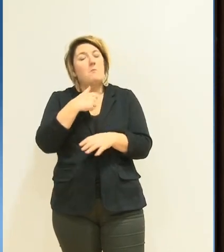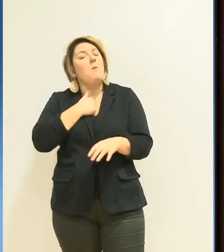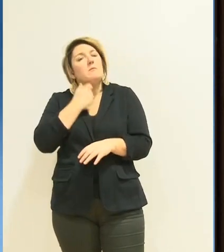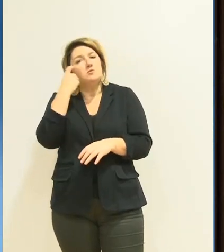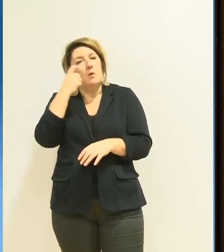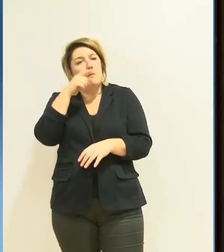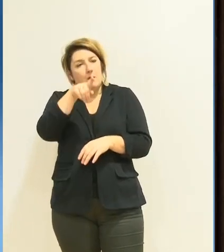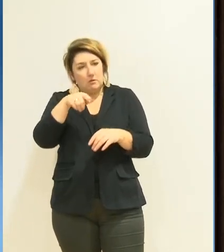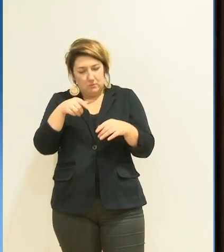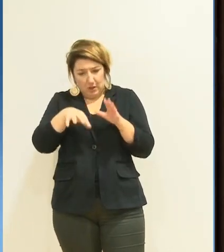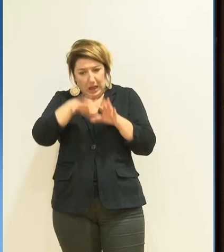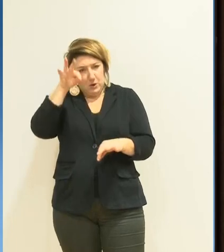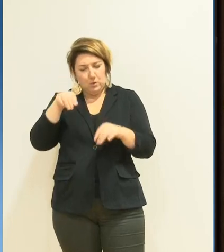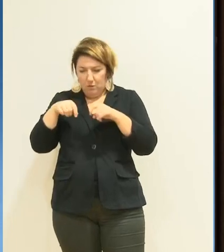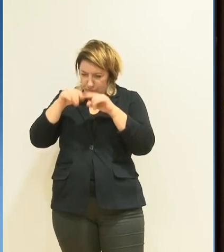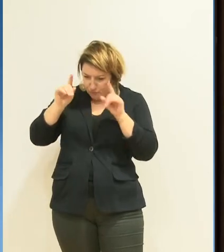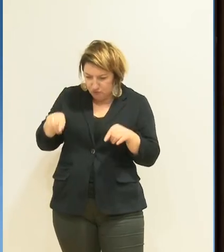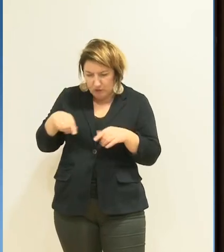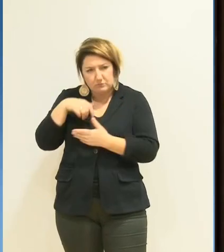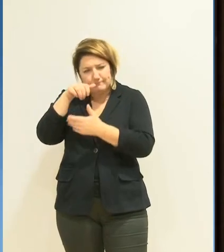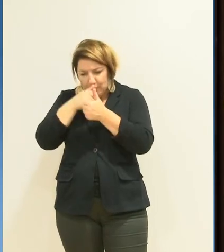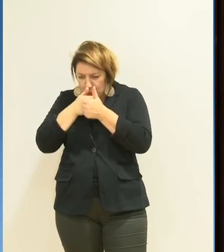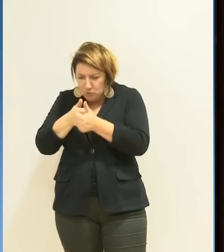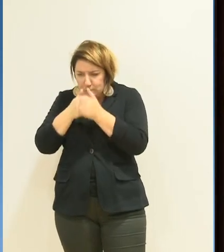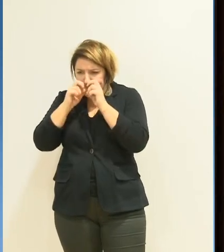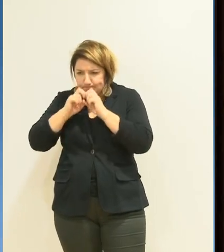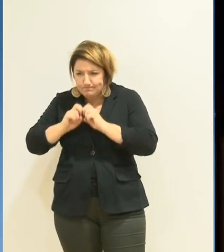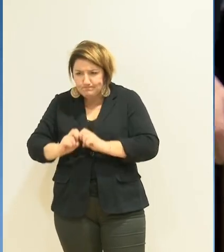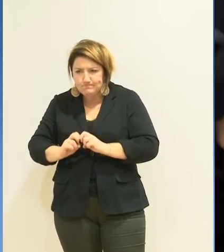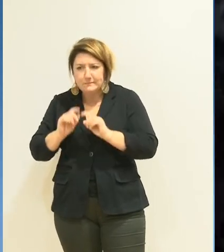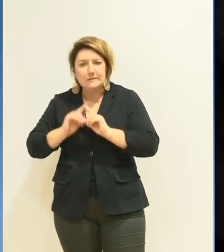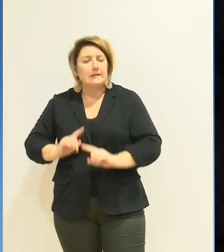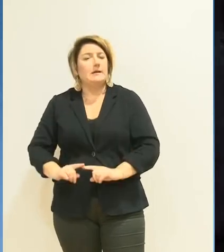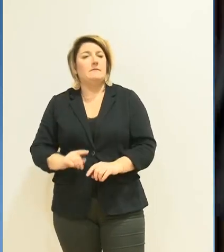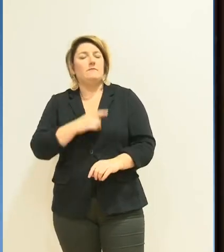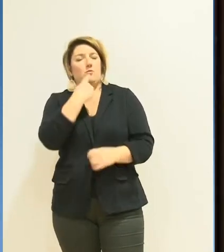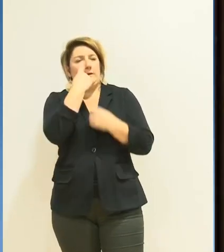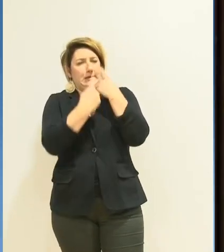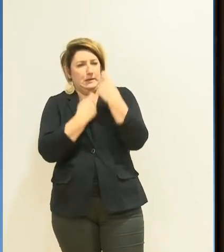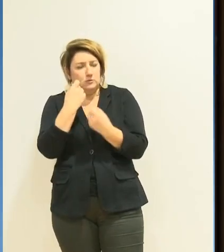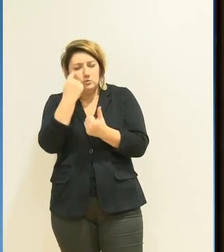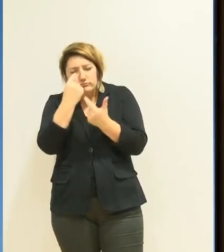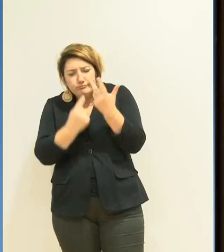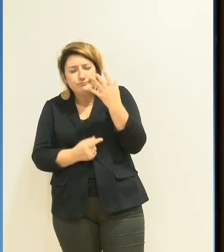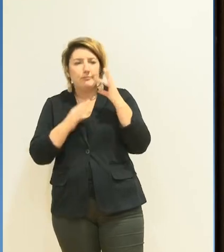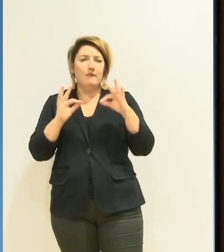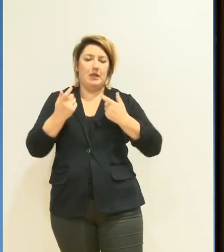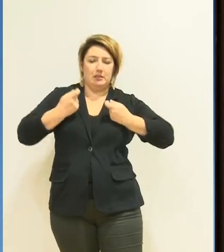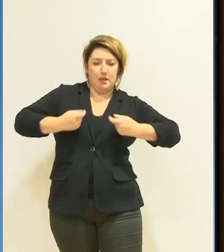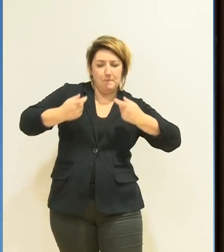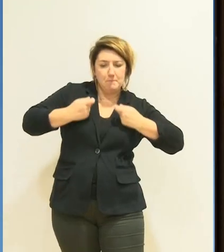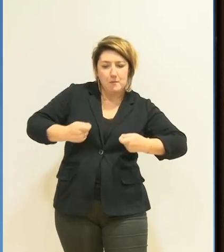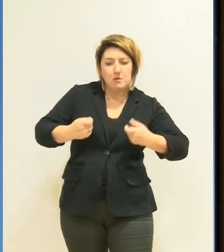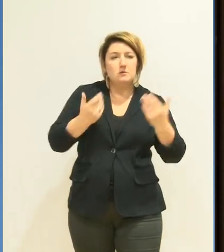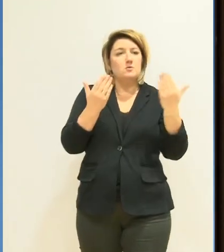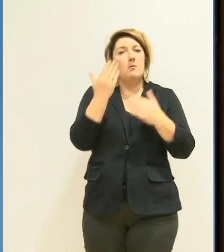ce budget et vous m'avez posé un certain nombre de questions notamment concernant nos dépenses par rapport à